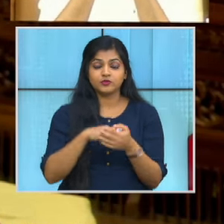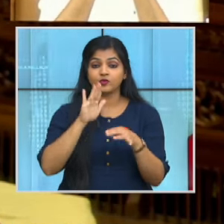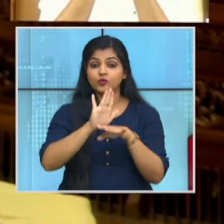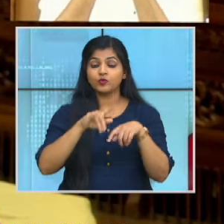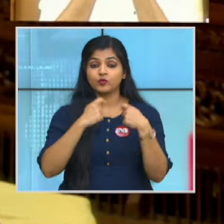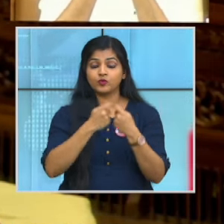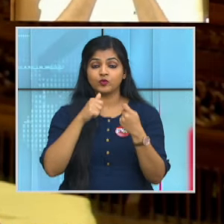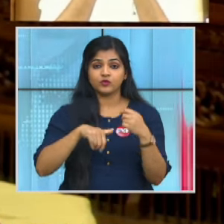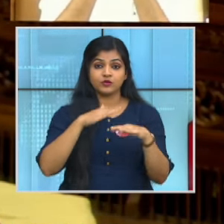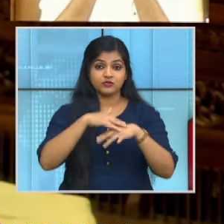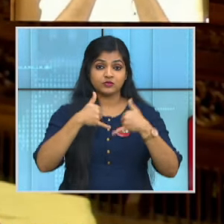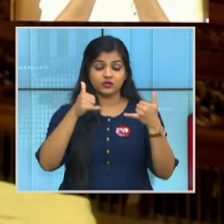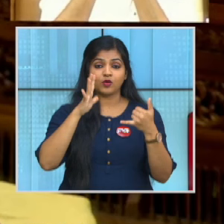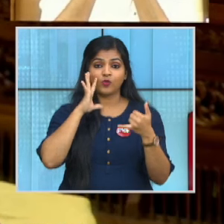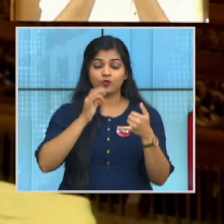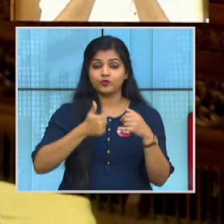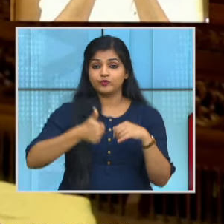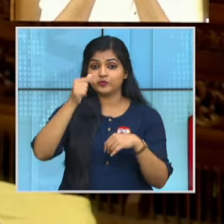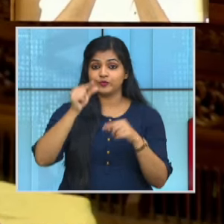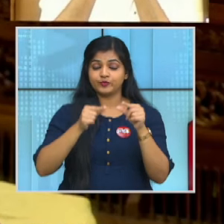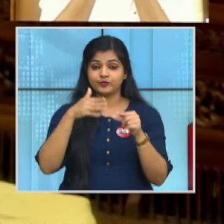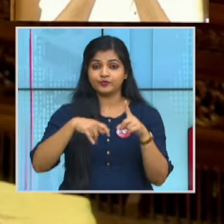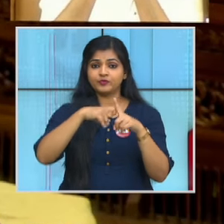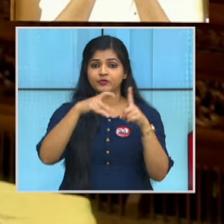കോൺഗ്രസിൻ്റെ അഖിലേന്ത്യാ നേതാക്കൾ ഇവിടെ വന്ന്